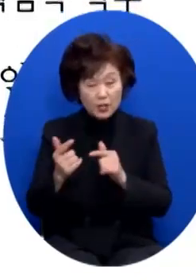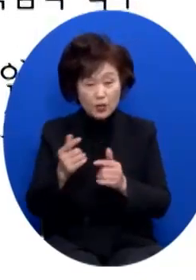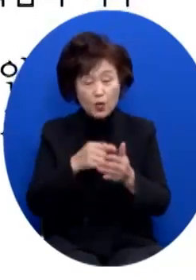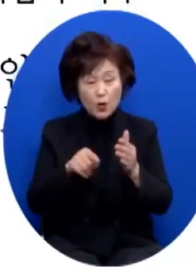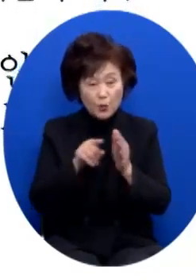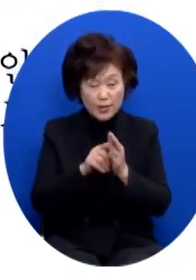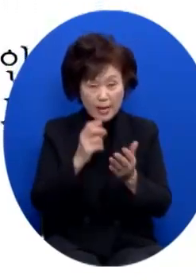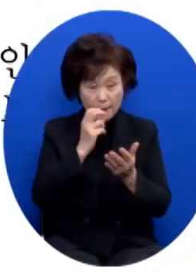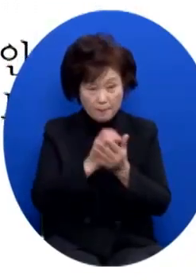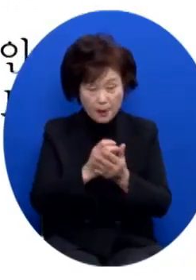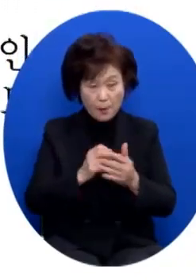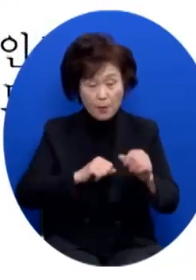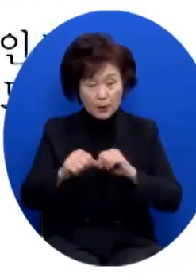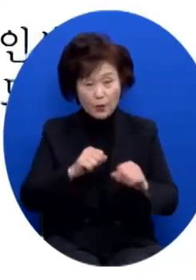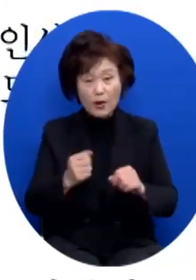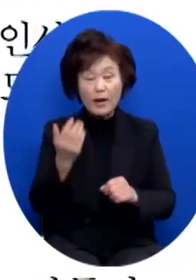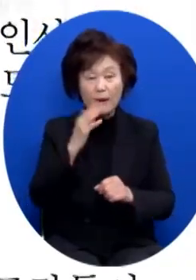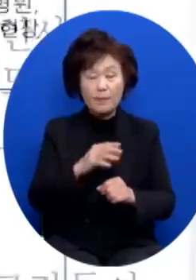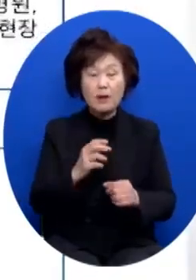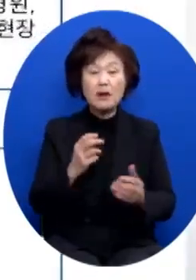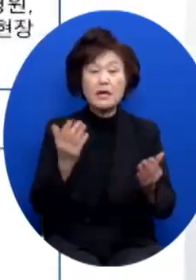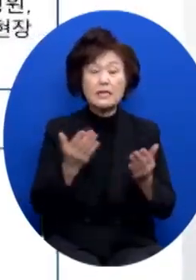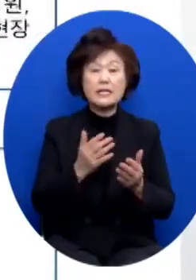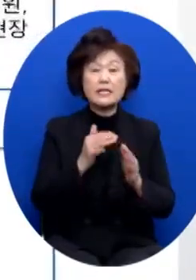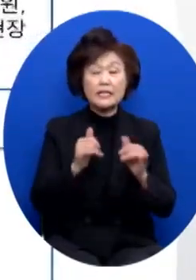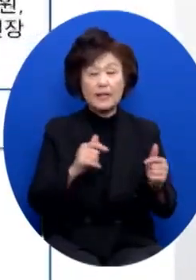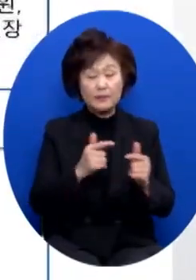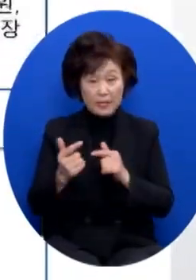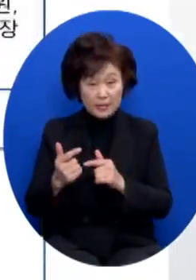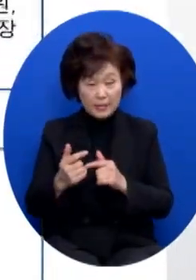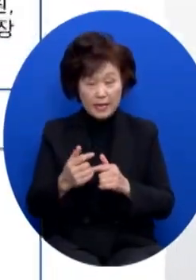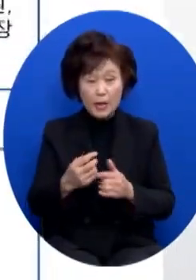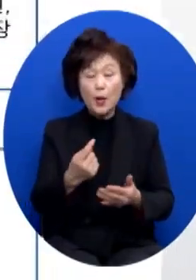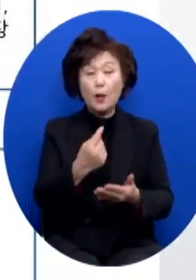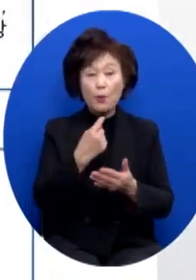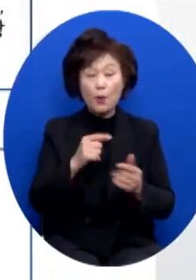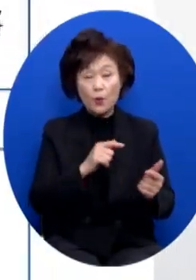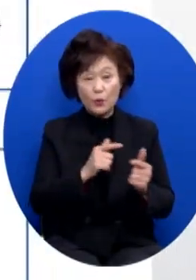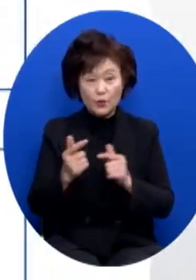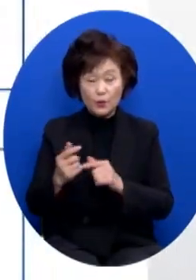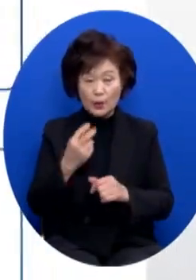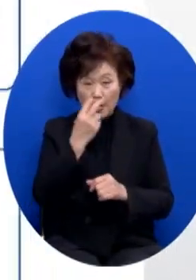최초로 재직 근로자의 익명 제보를 토대로 기획 감독을 실시할 예정입니다.